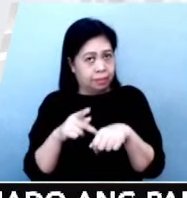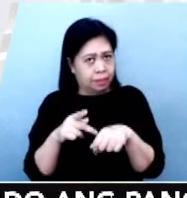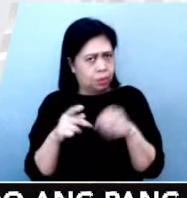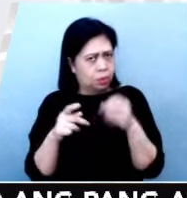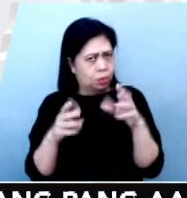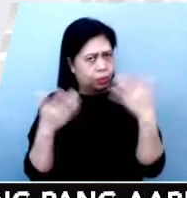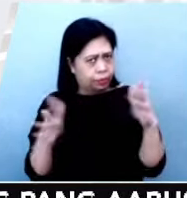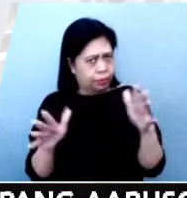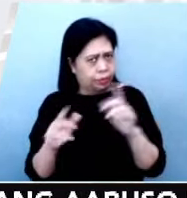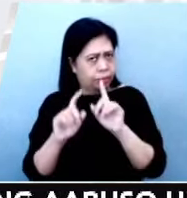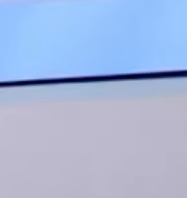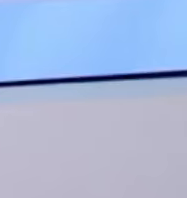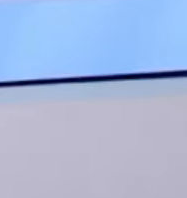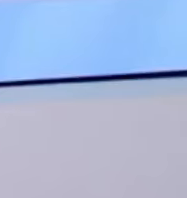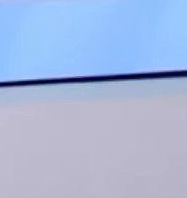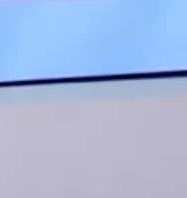rito.